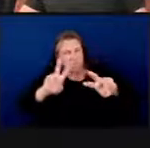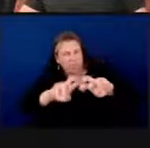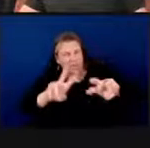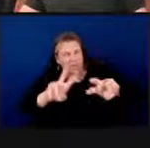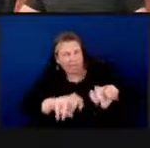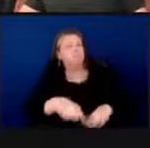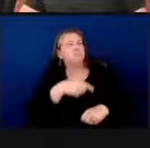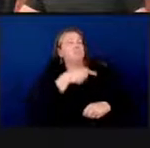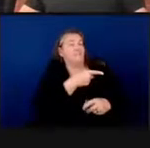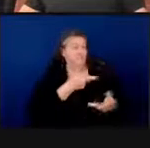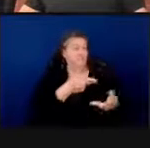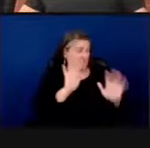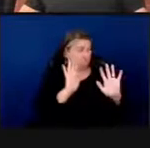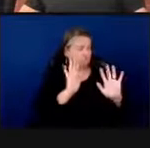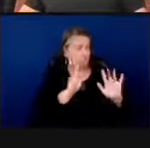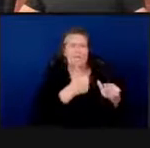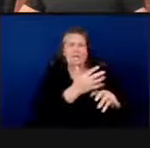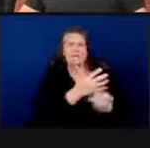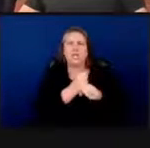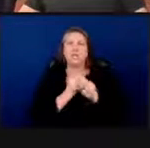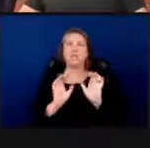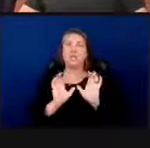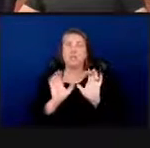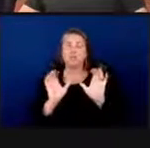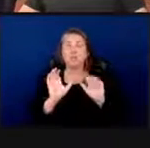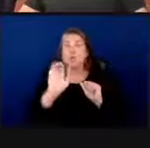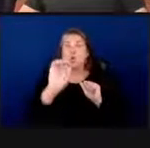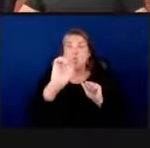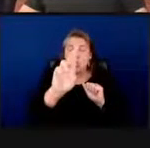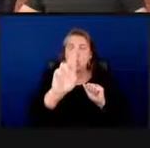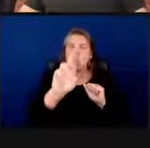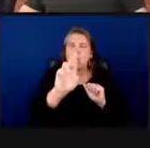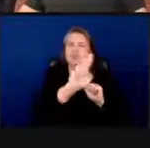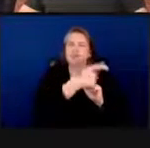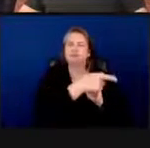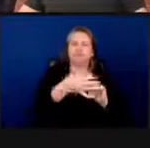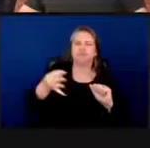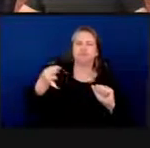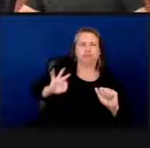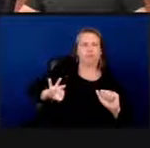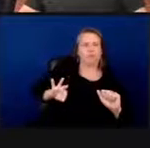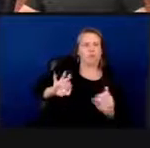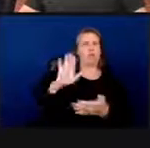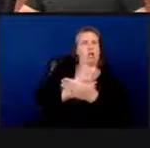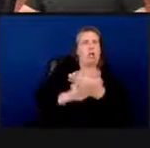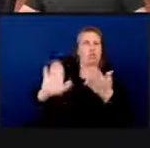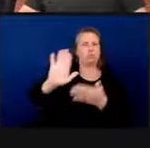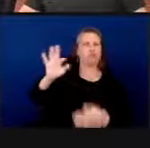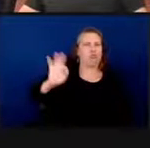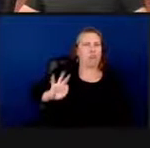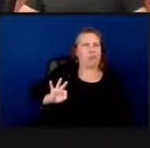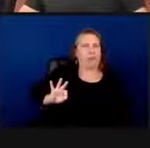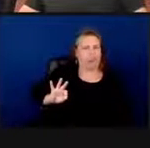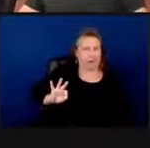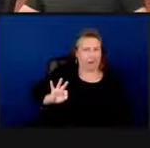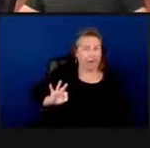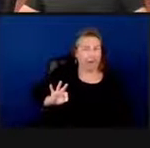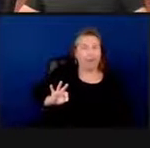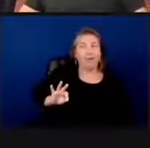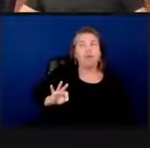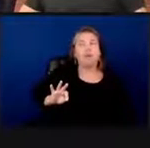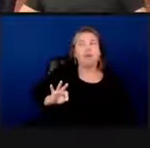سيجدون الفرصة للحصول على الشهادة، وأيضا يضيفون بعض التحايا